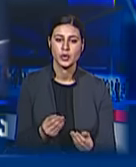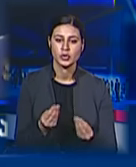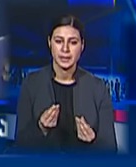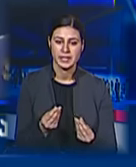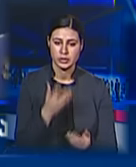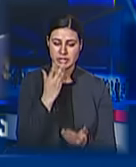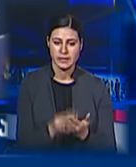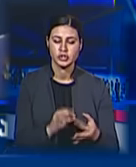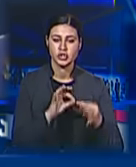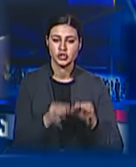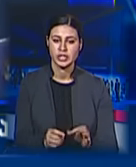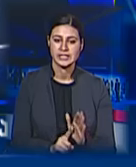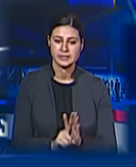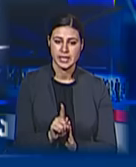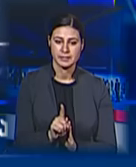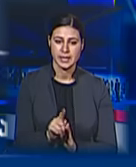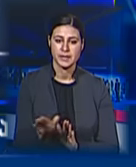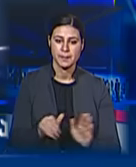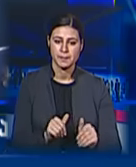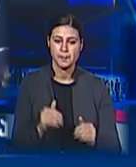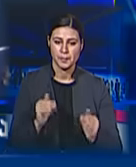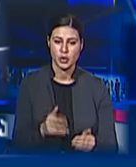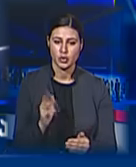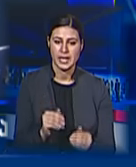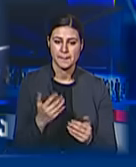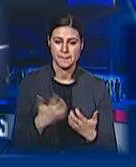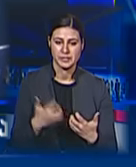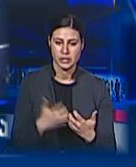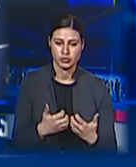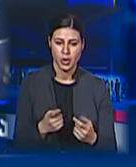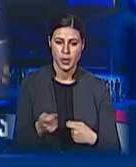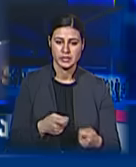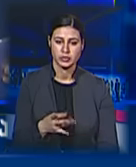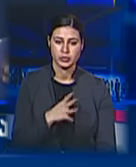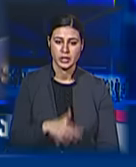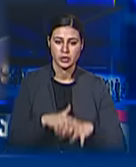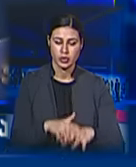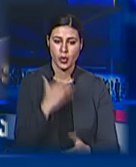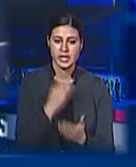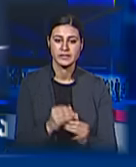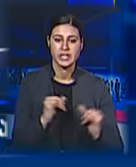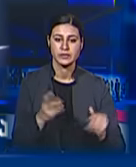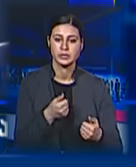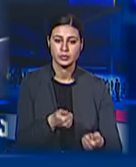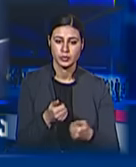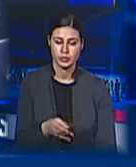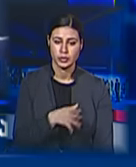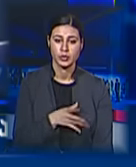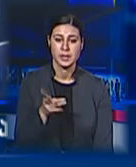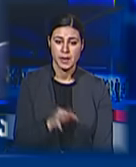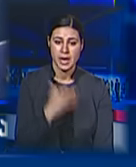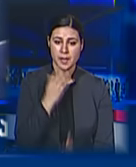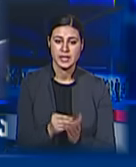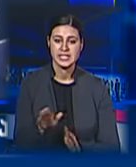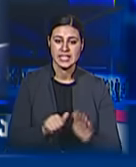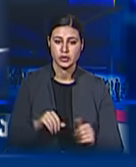თავისი შინაარსით დამწყებ მიკრო და მცირე ბიზნესებს უნდა აფინანსებდნენ და მათ განვითარებას უწყობდნენ ხელს. თუმცა მათ